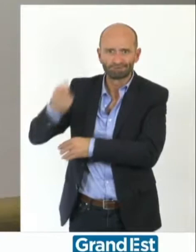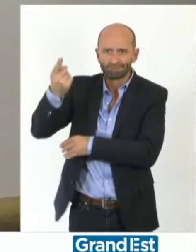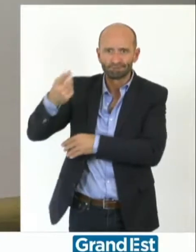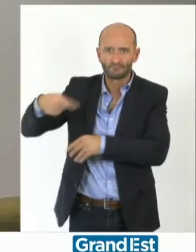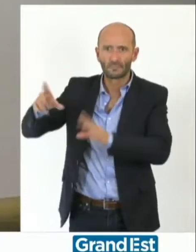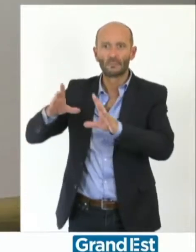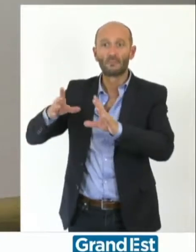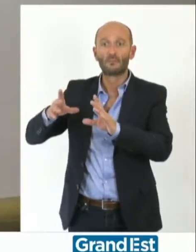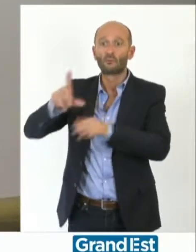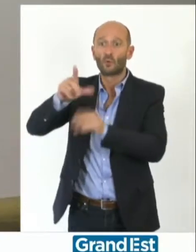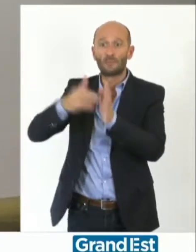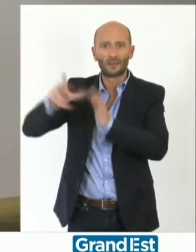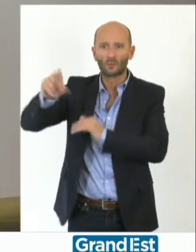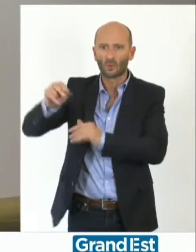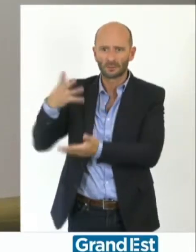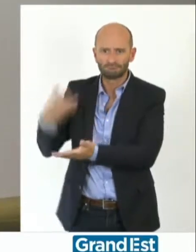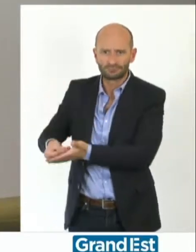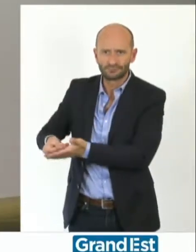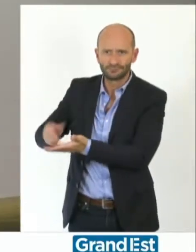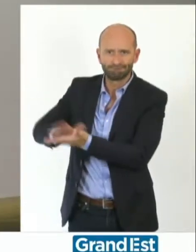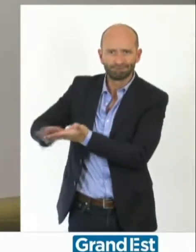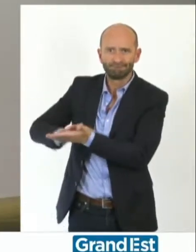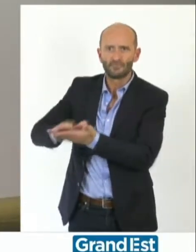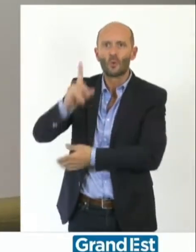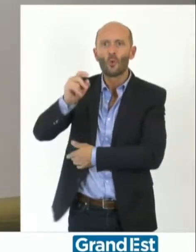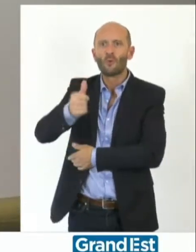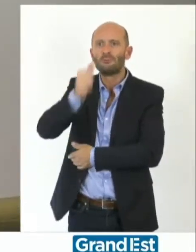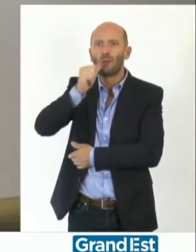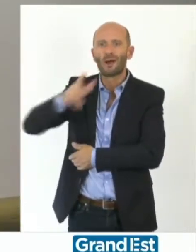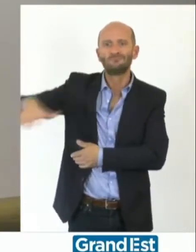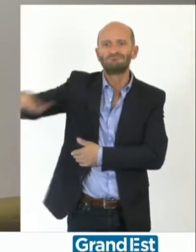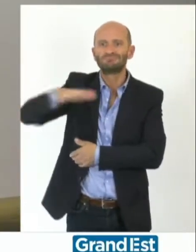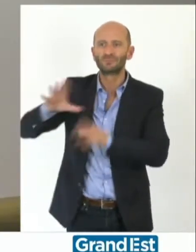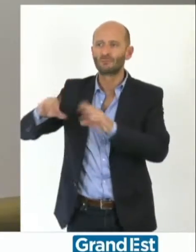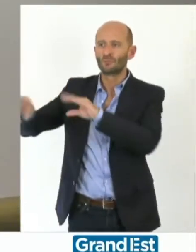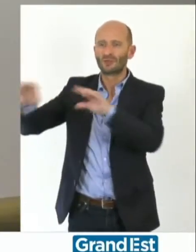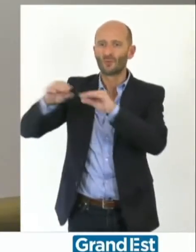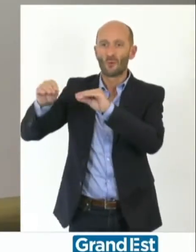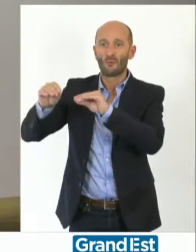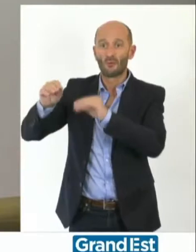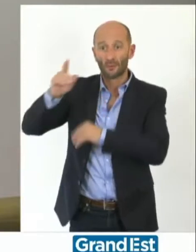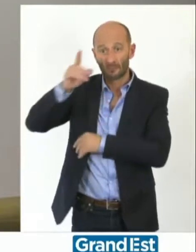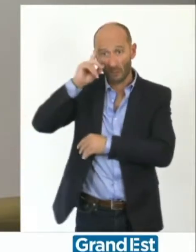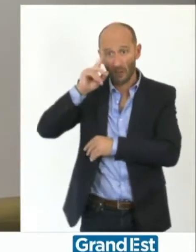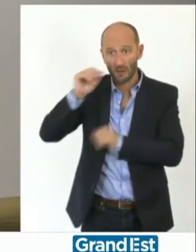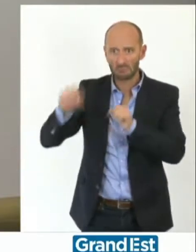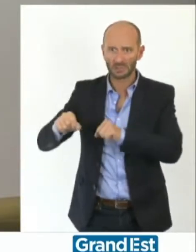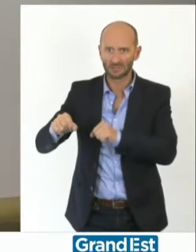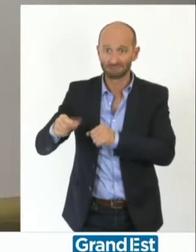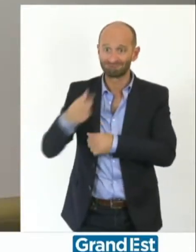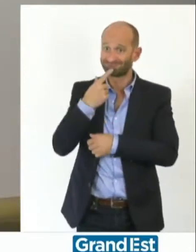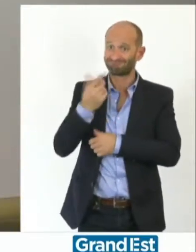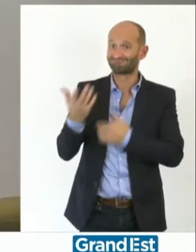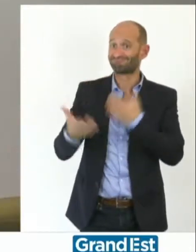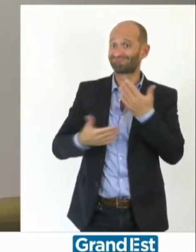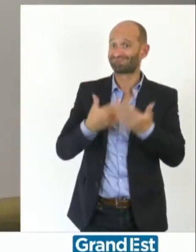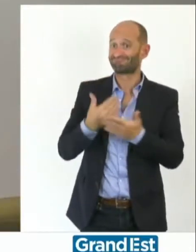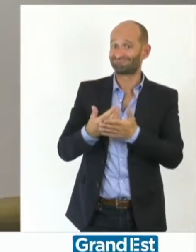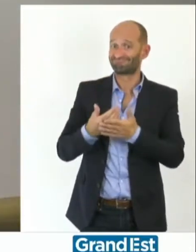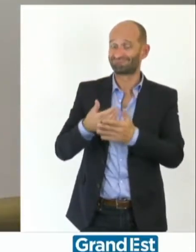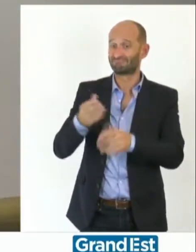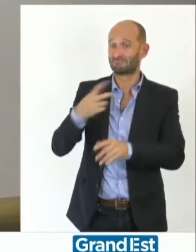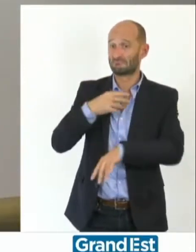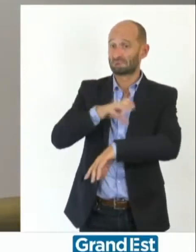dès 2030 notamment en raison d'un retour à l'équilibré reporter à 2027 par le préfet des